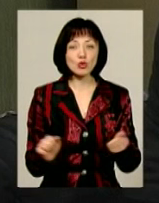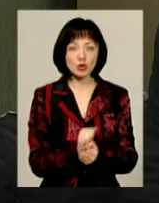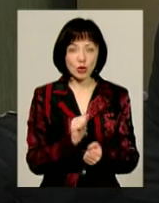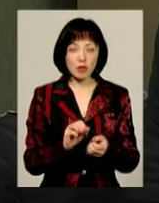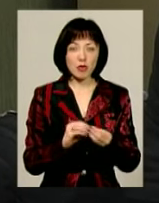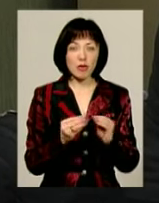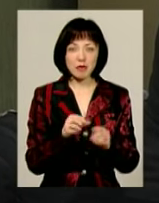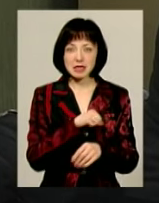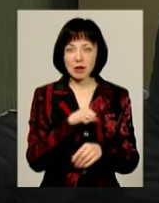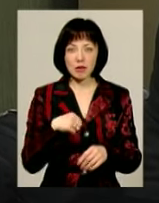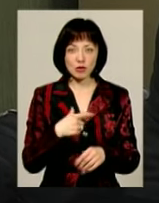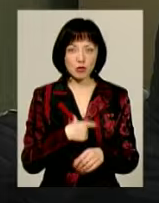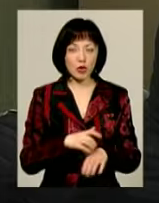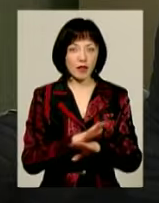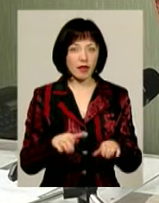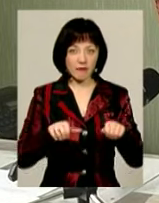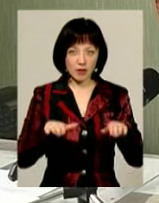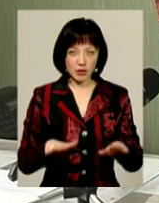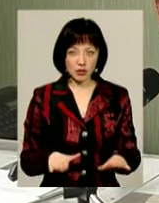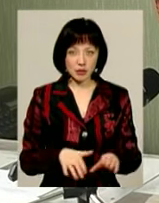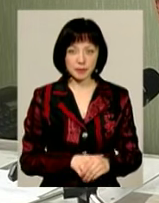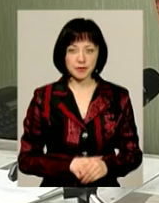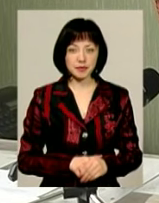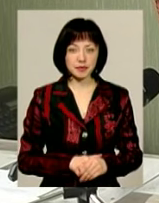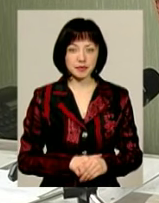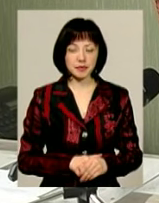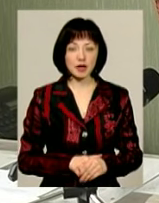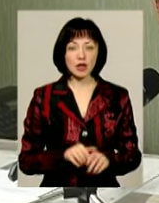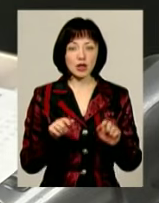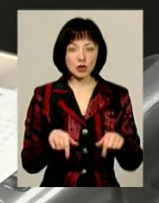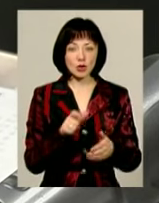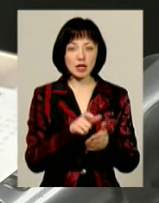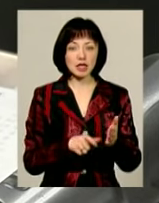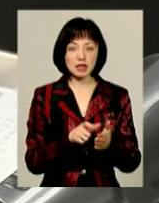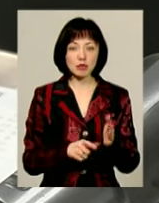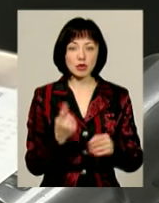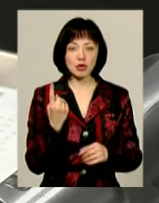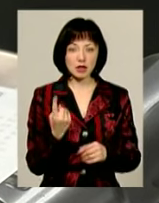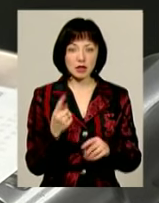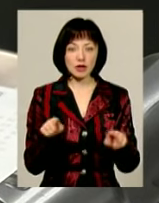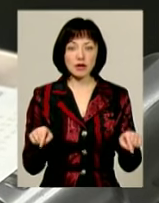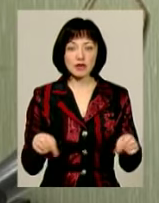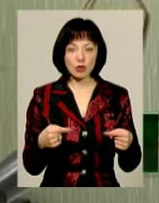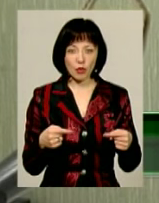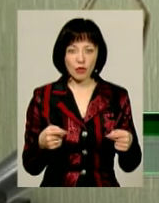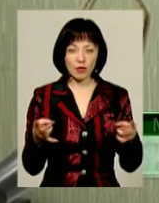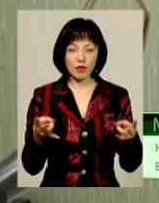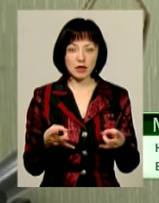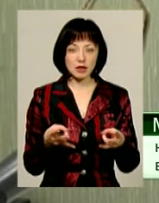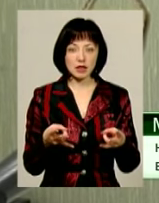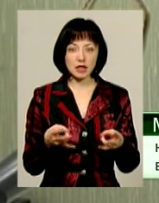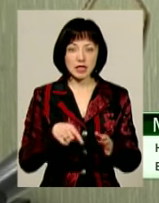що проблема сама собою не розв'яжеться. Тут, звісно, рецепт тільки один – відновлювати